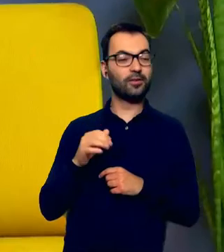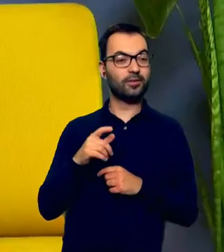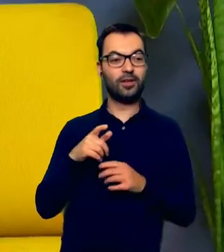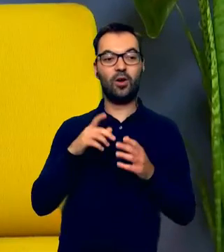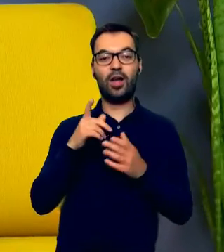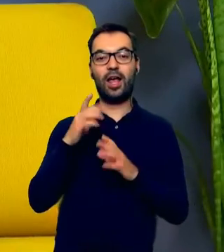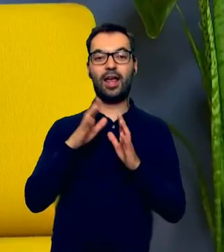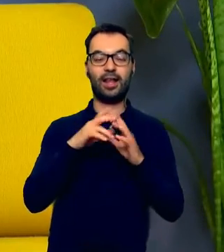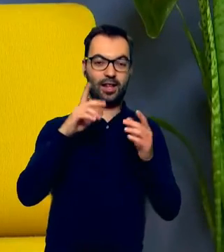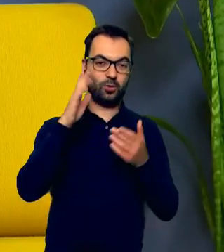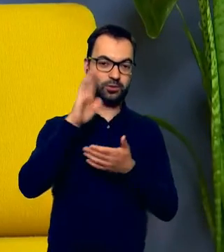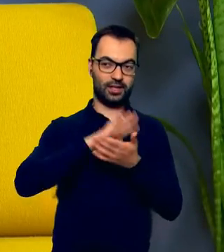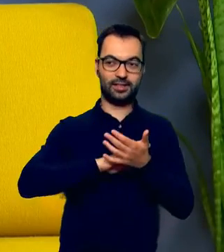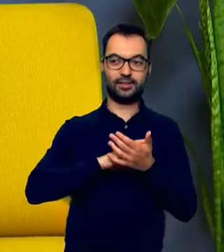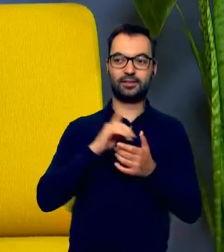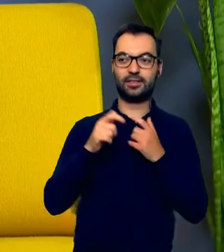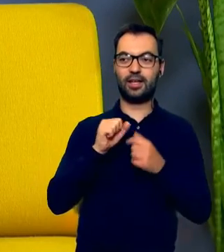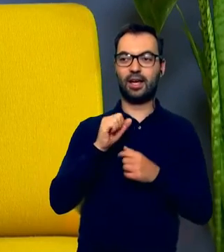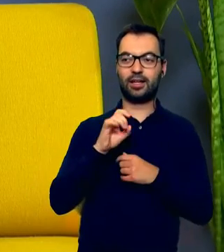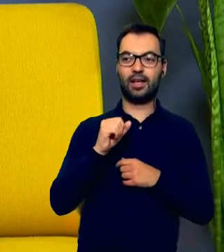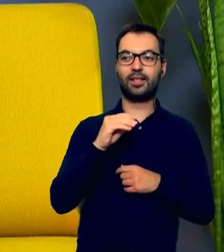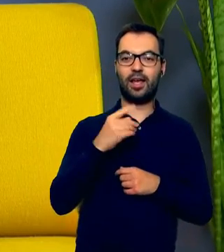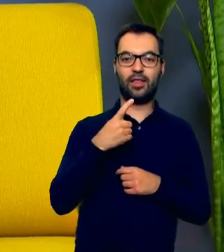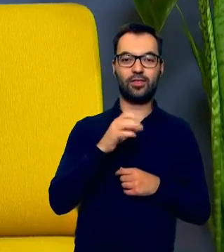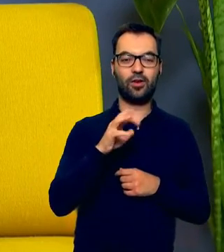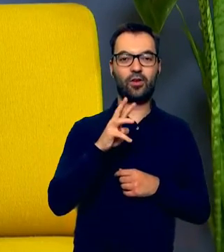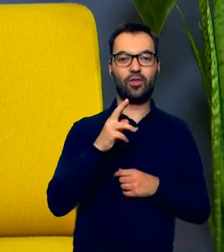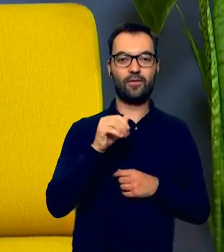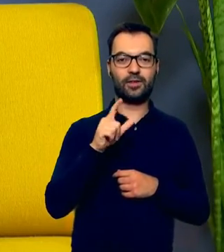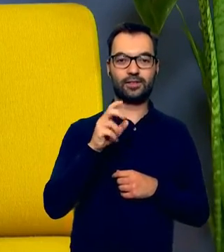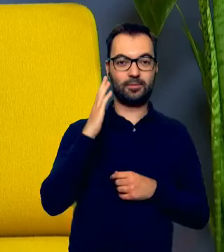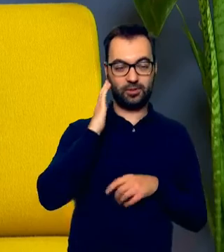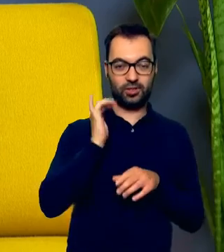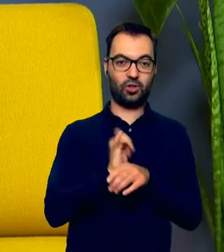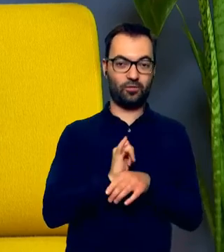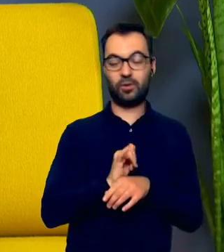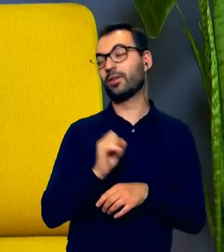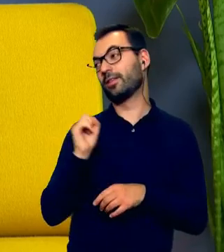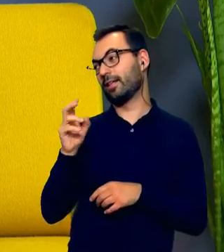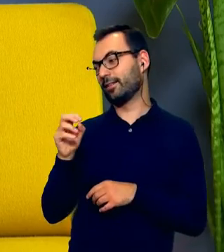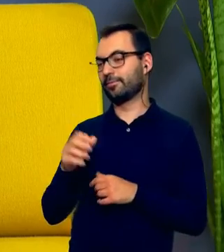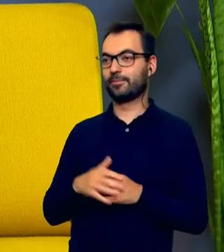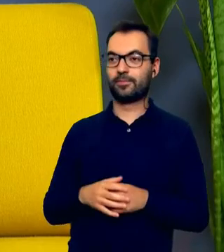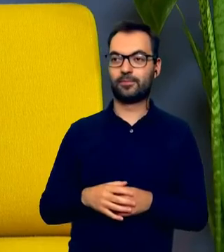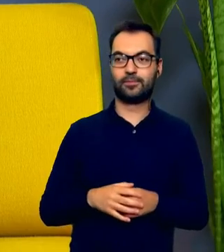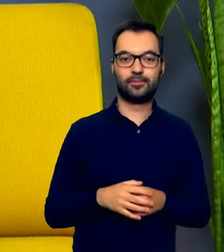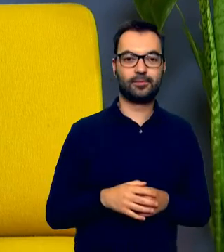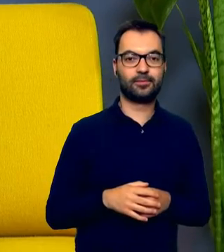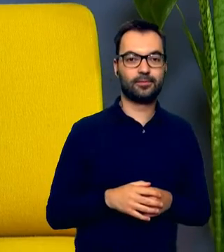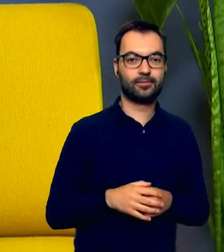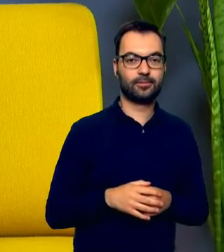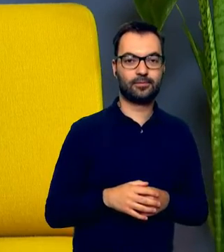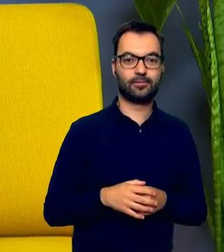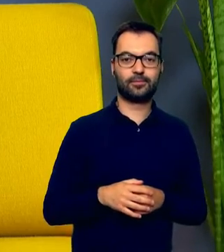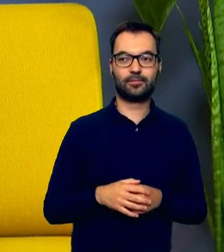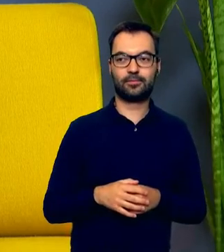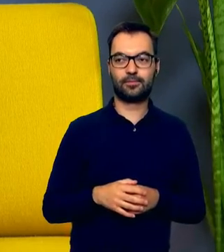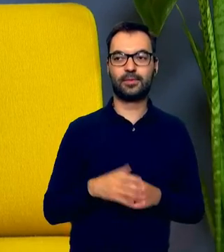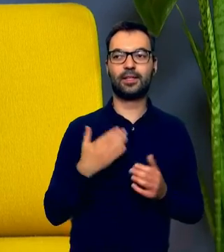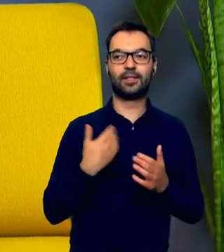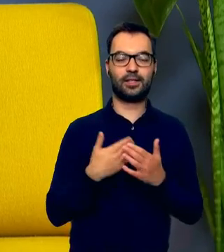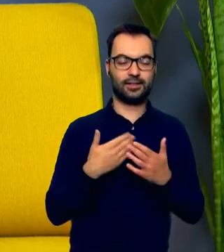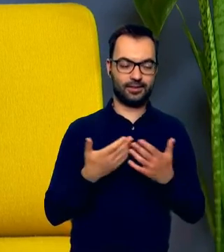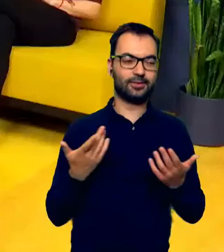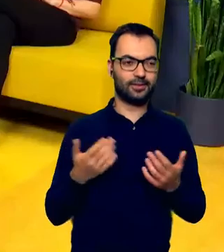ilustrację i tę formę graficzną zrobiła Agata Endo-Nowicka, mieszkająca w Nowym Jorku. Tak. Tak, otóż. Tak, mhm. Jakby dla... Stąd